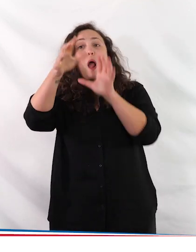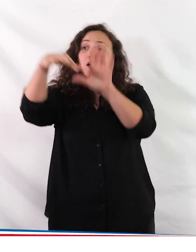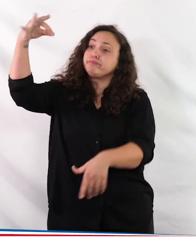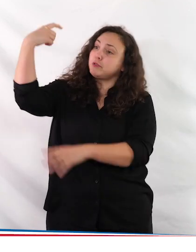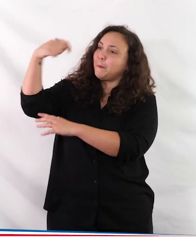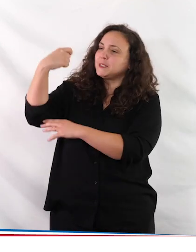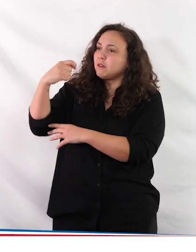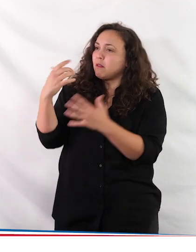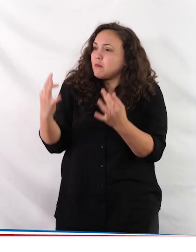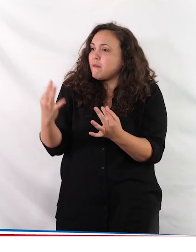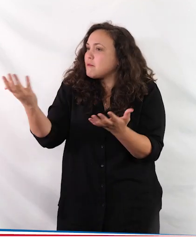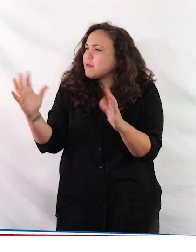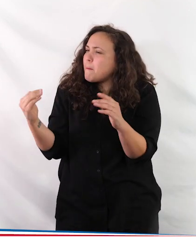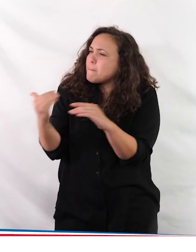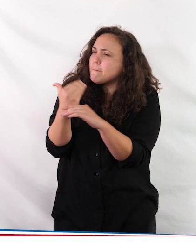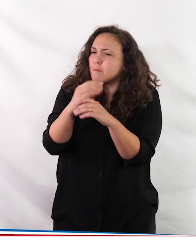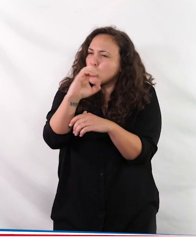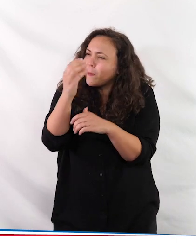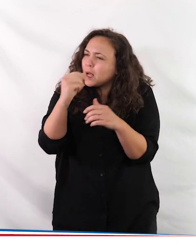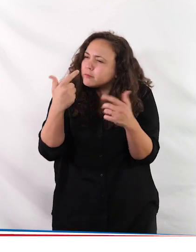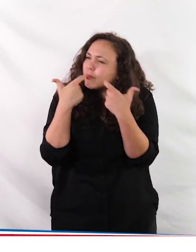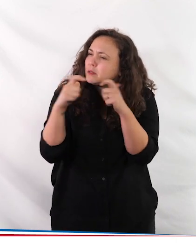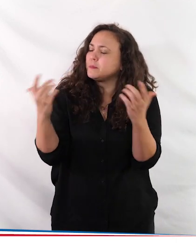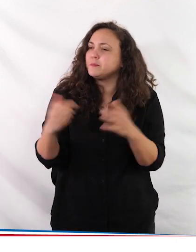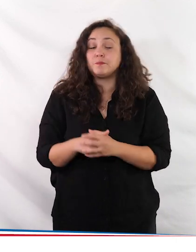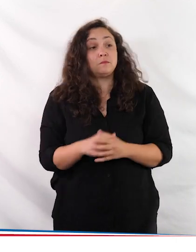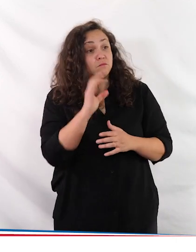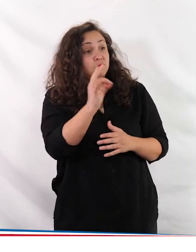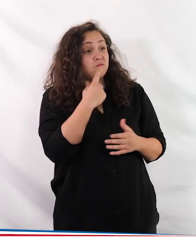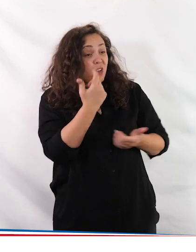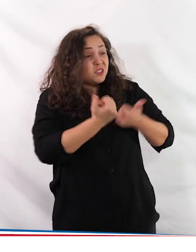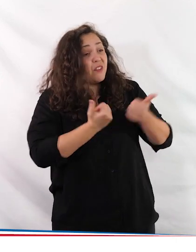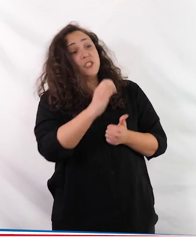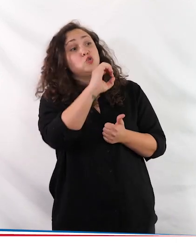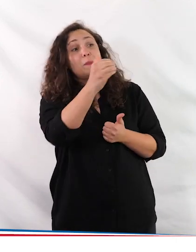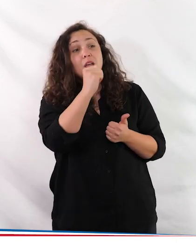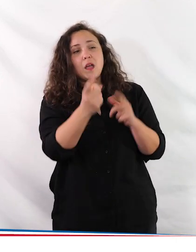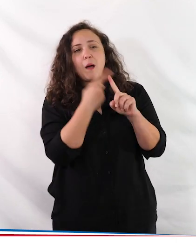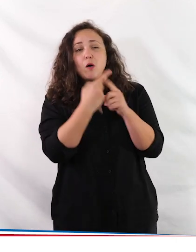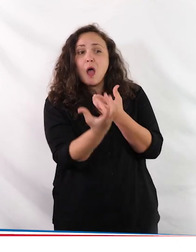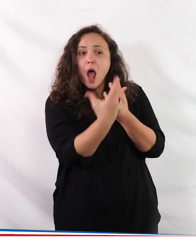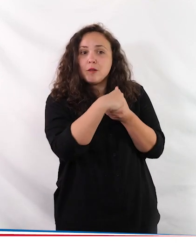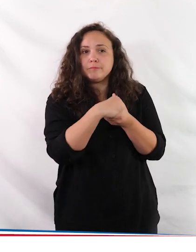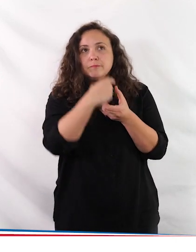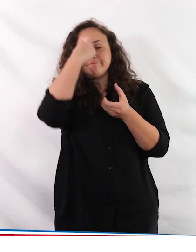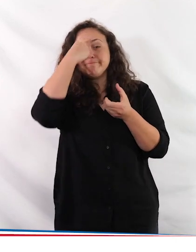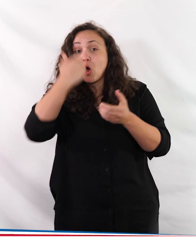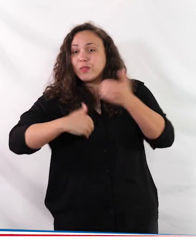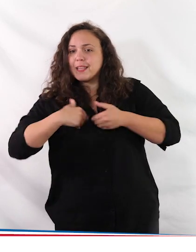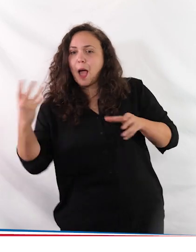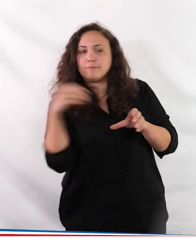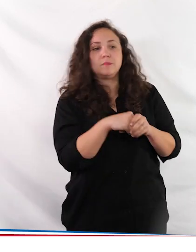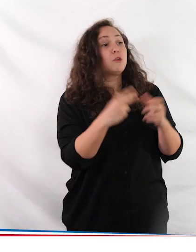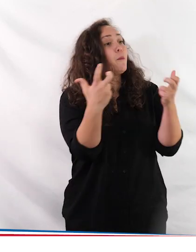ça passe par des services numériques qui tiennent compte des situations de handicap. Par exemple, on a mis en place à la